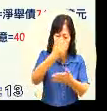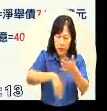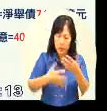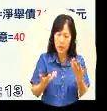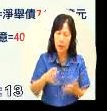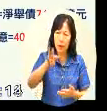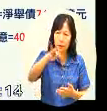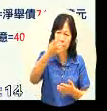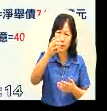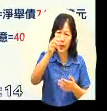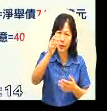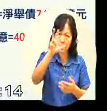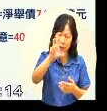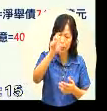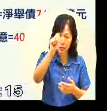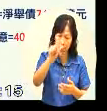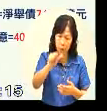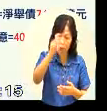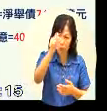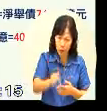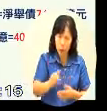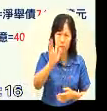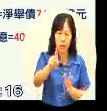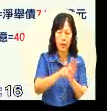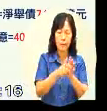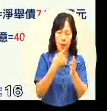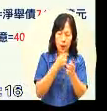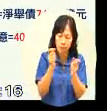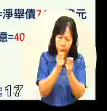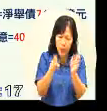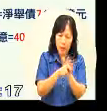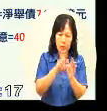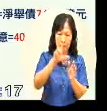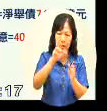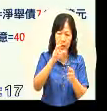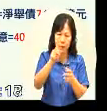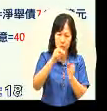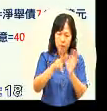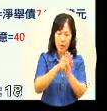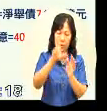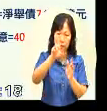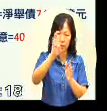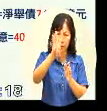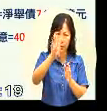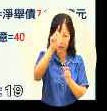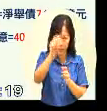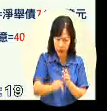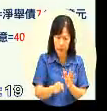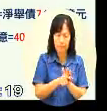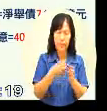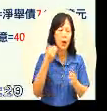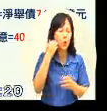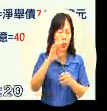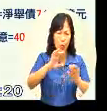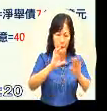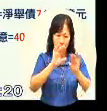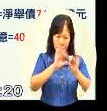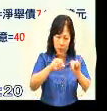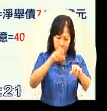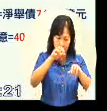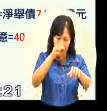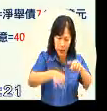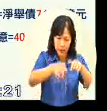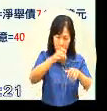475亿，今年净举债呢74亿，你如果合理调高地价税呢，今年举